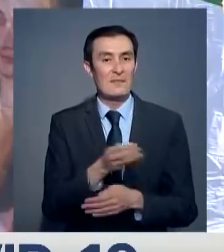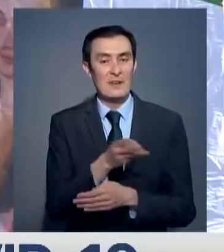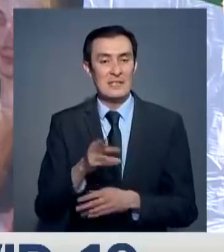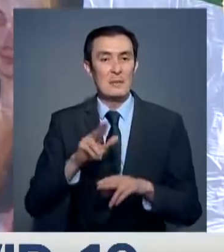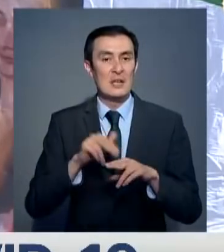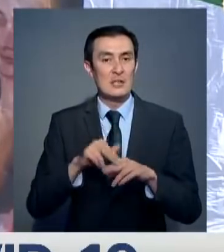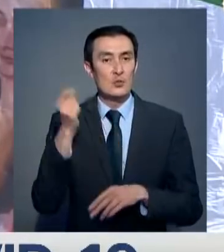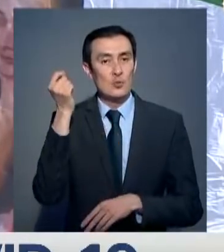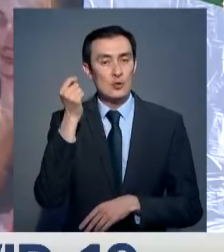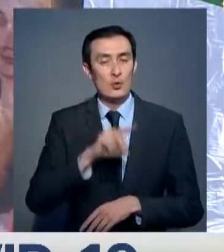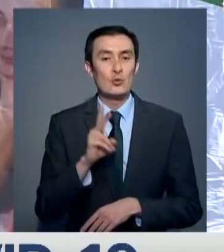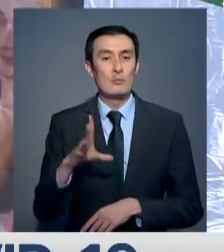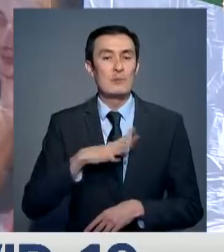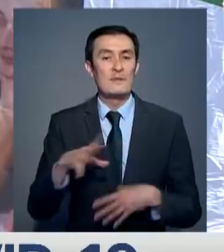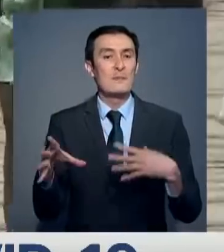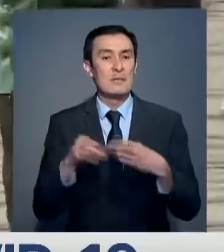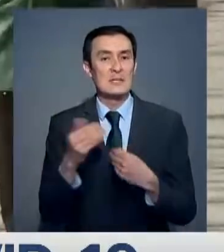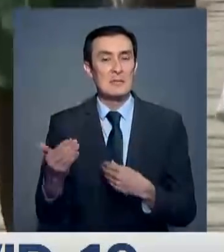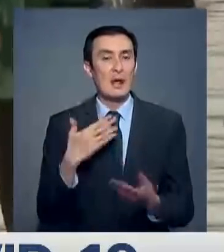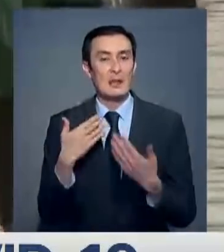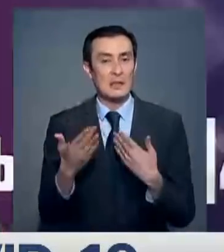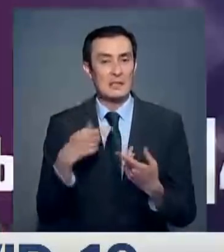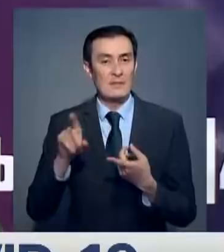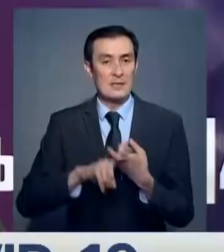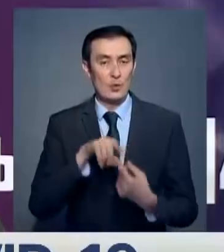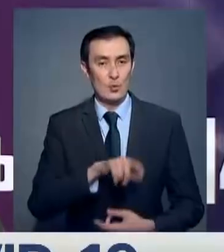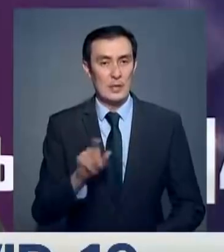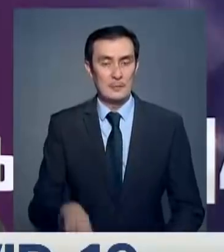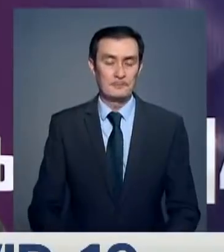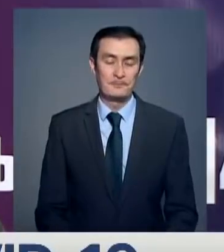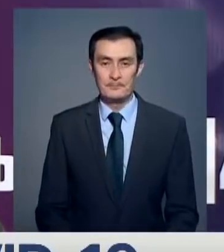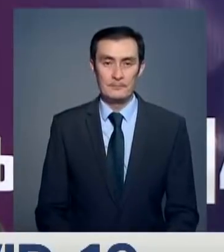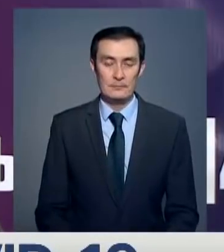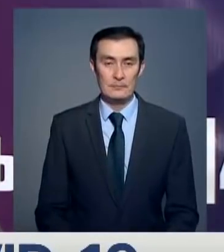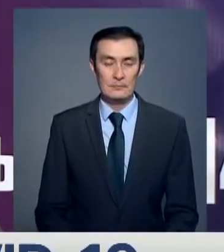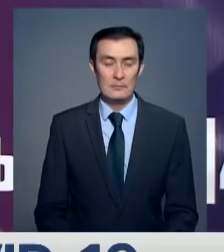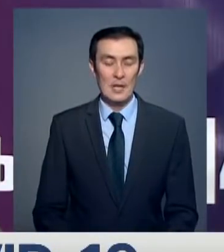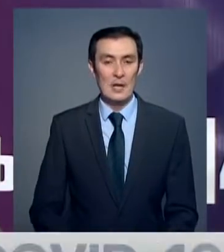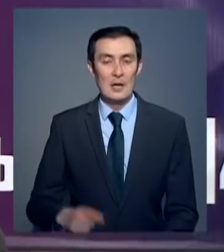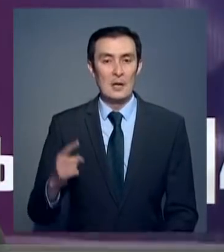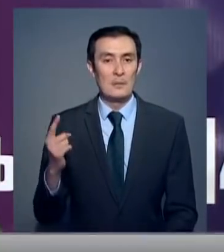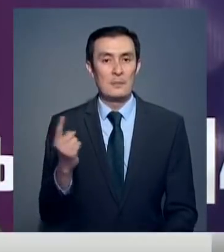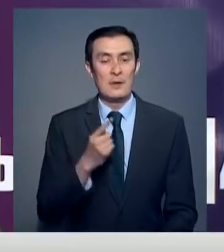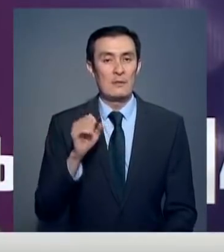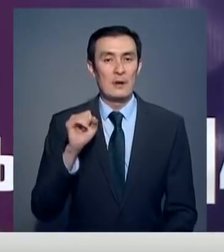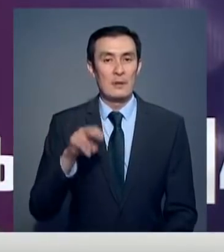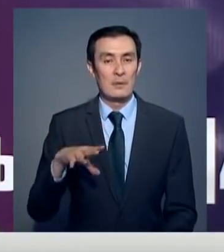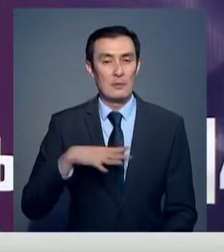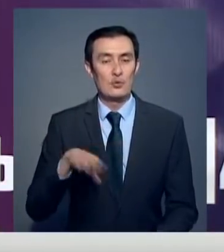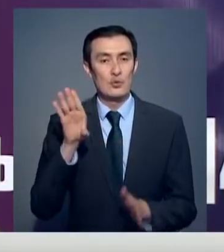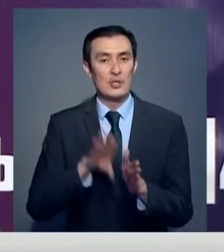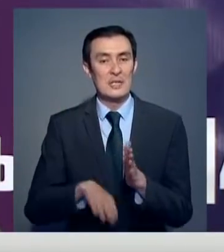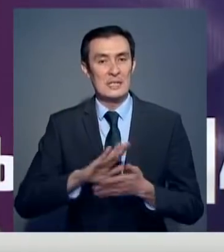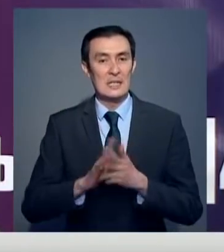устанавливают круг контактных лиц 1 0 3 двадцатого года ухудшение состояния